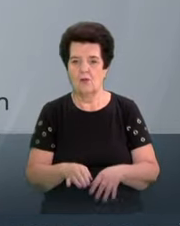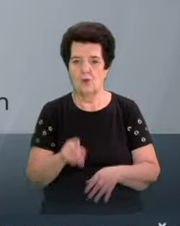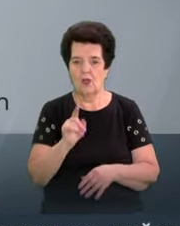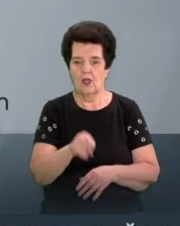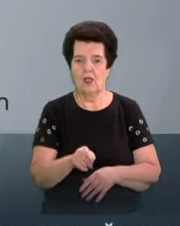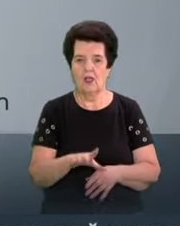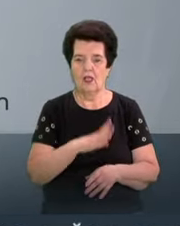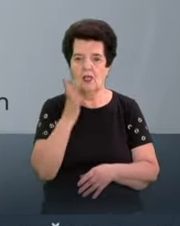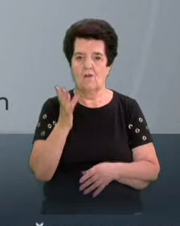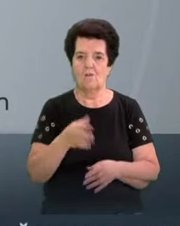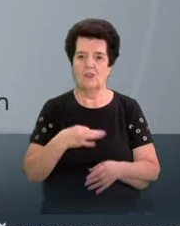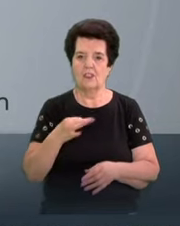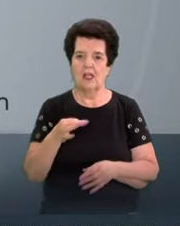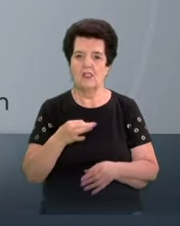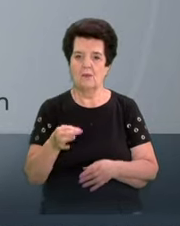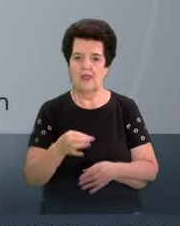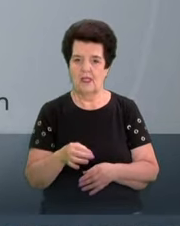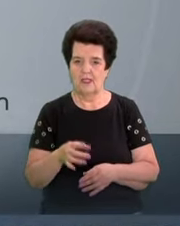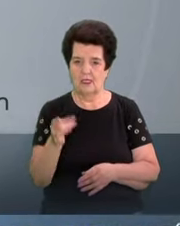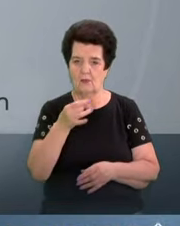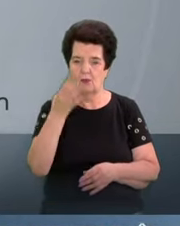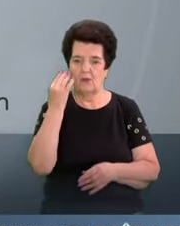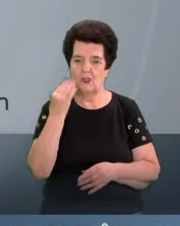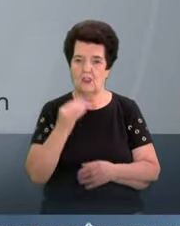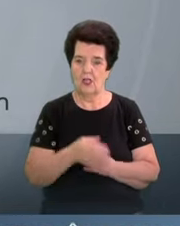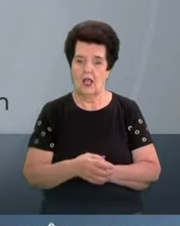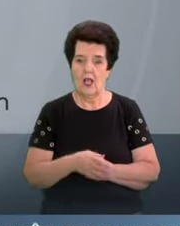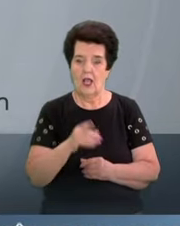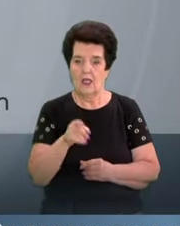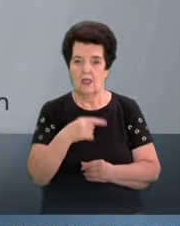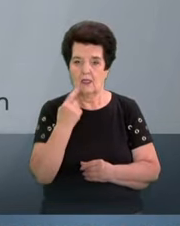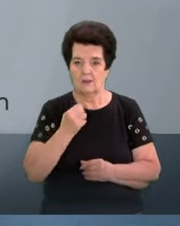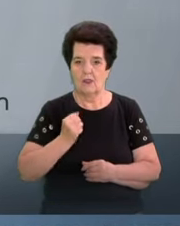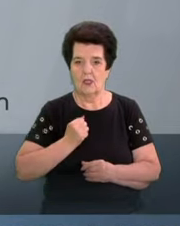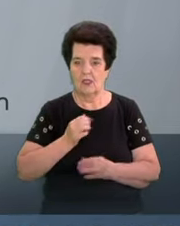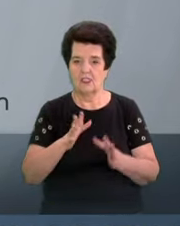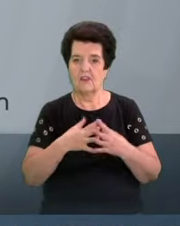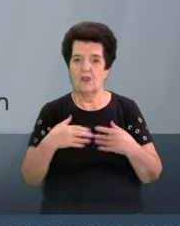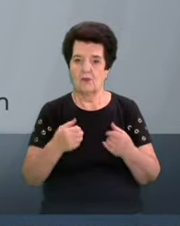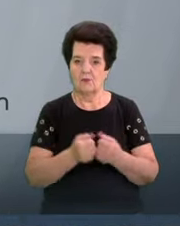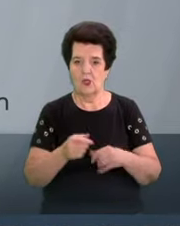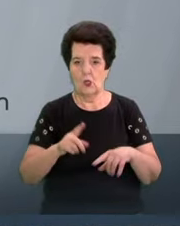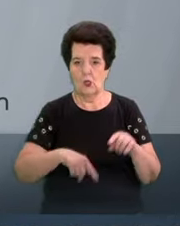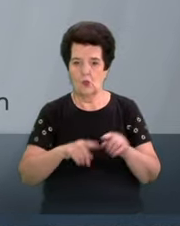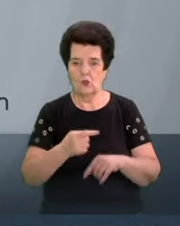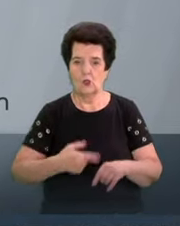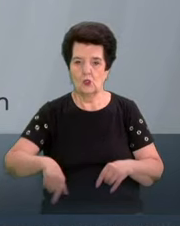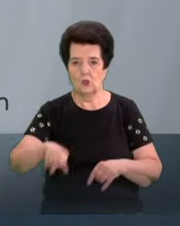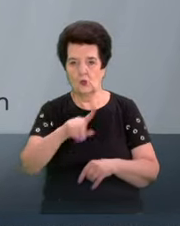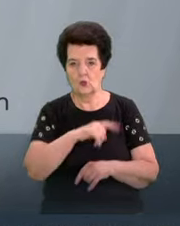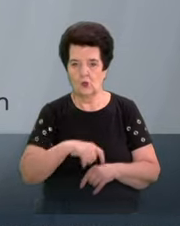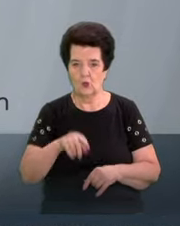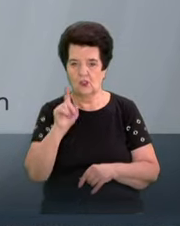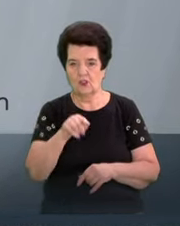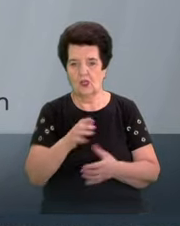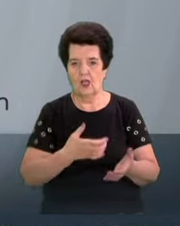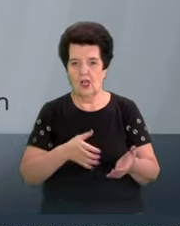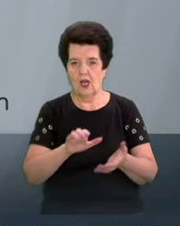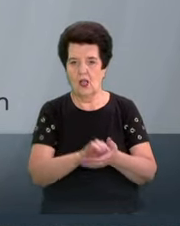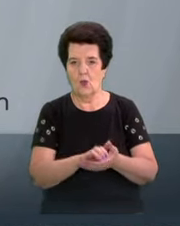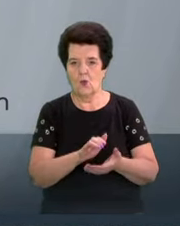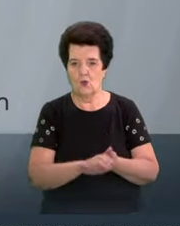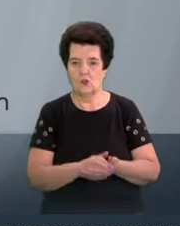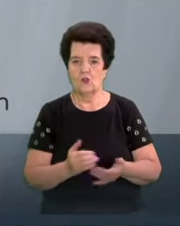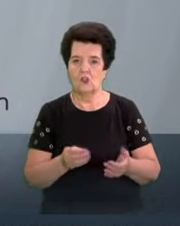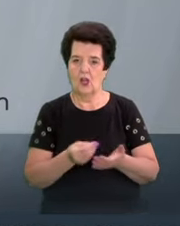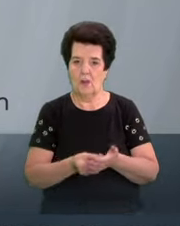leagănul independenței Republicii Moldova. Șefa statului a adresat condoleanțe familiei, rudelor și tuturor celor care l-au cunoscut și